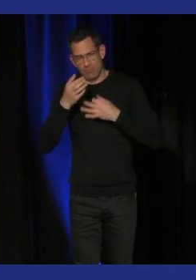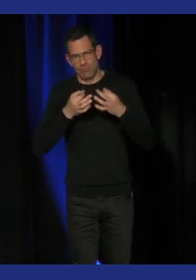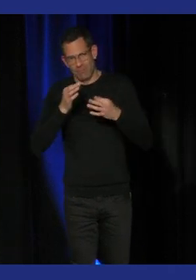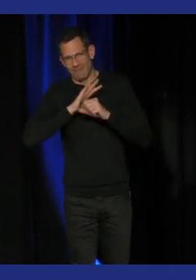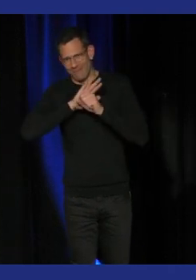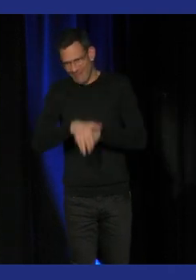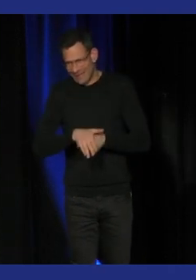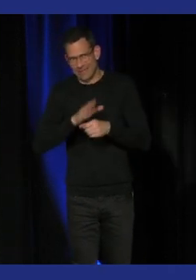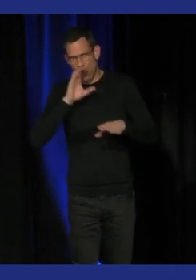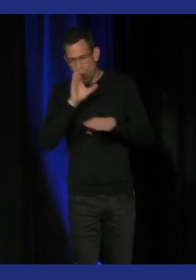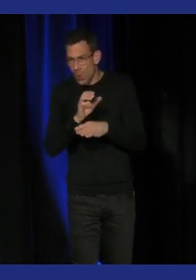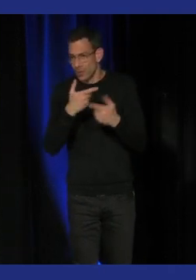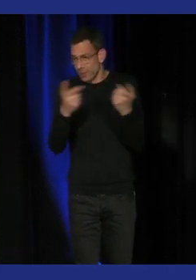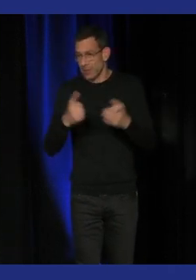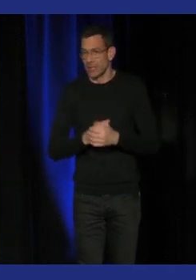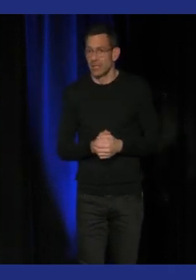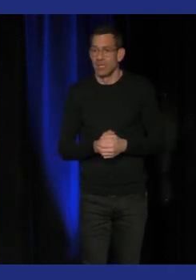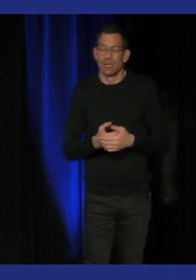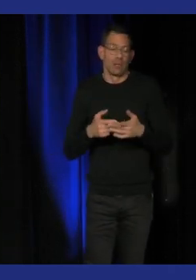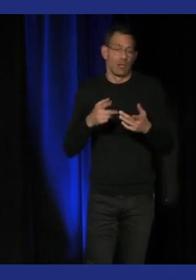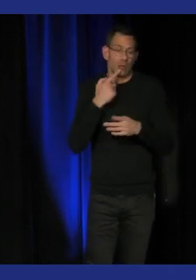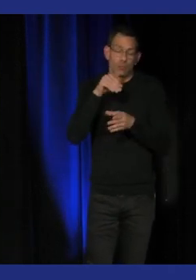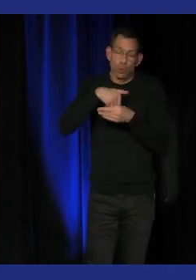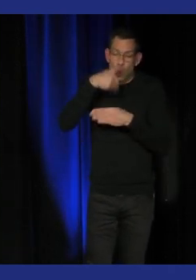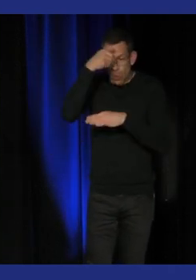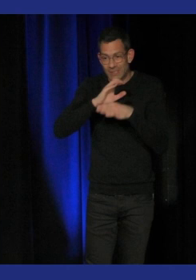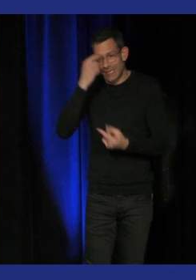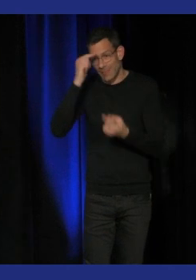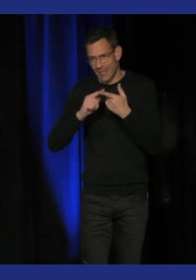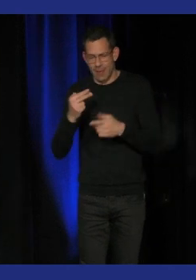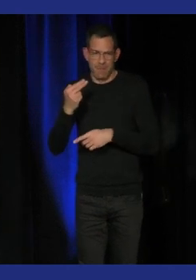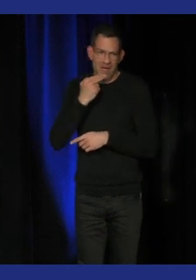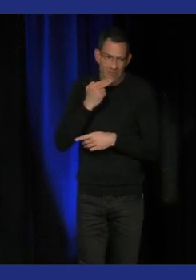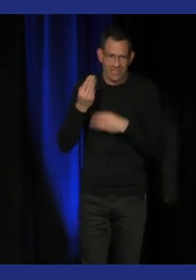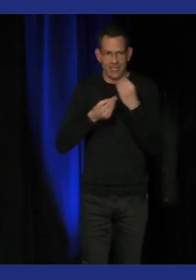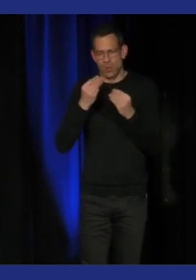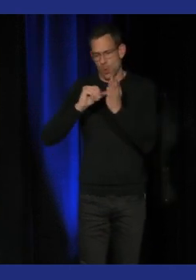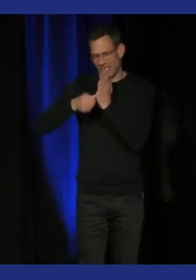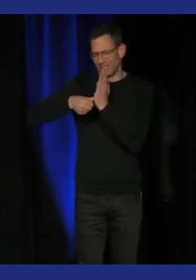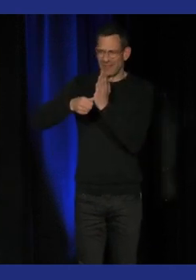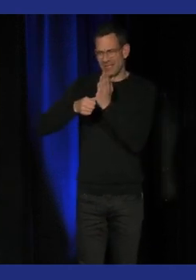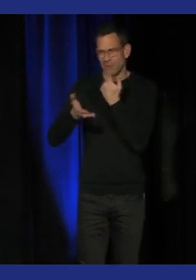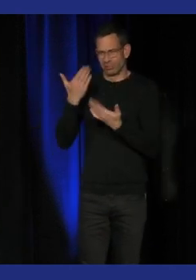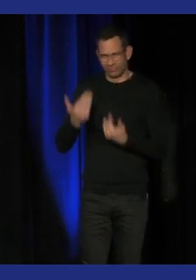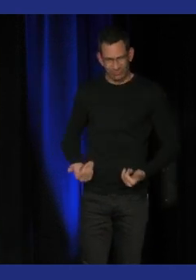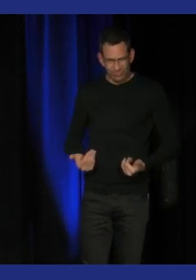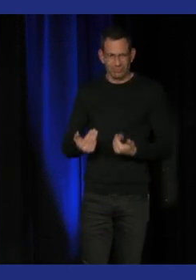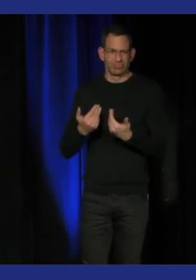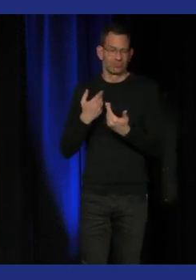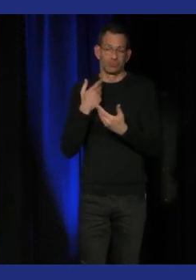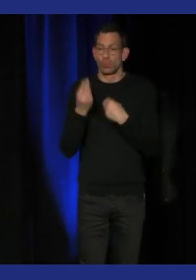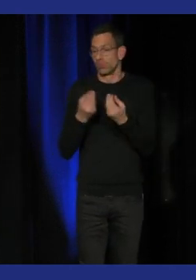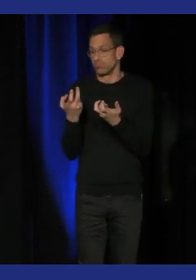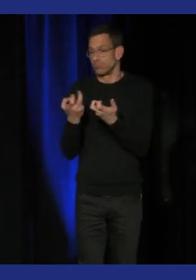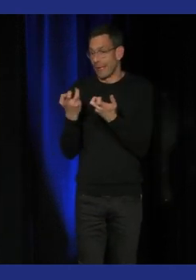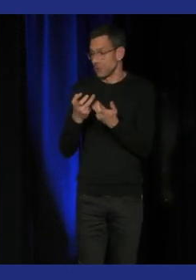et que sont par exemple la performativité ou la désidentification, et l'exemple des personnes